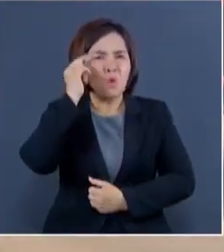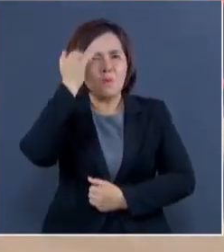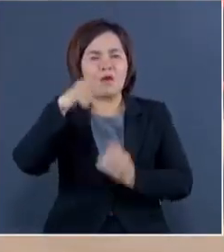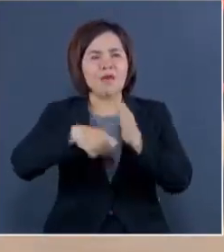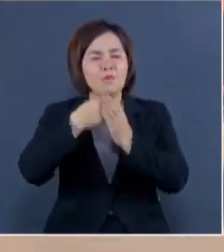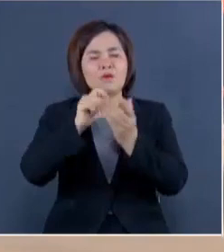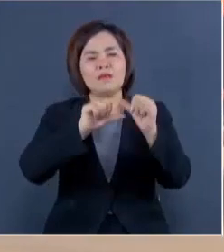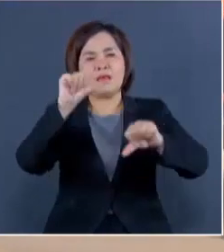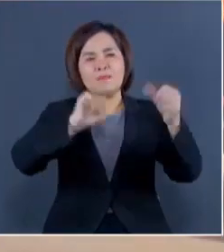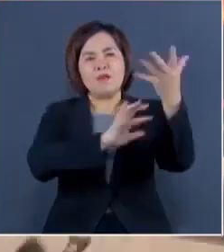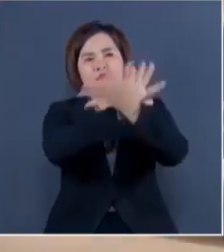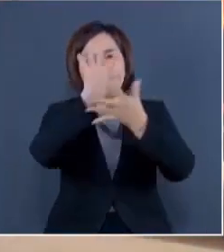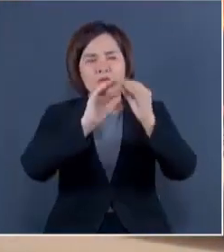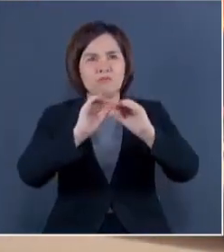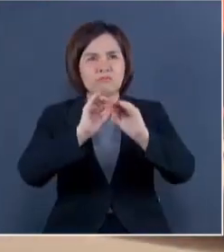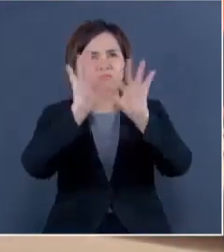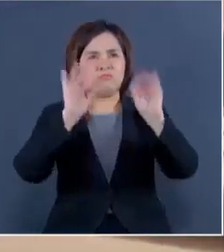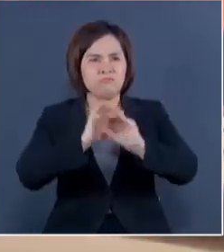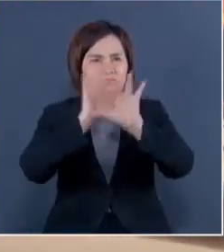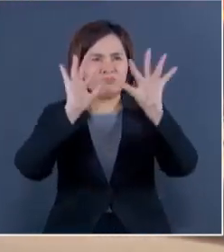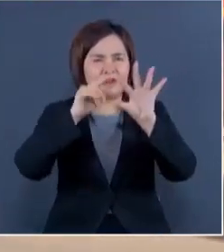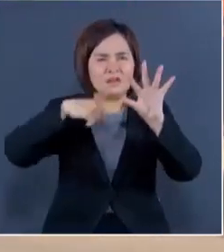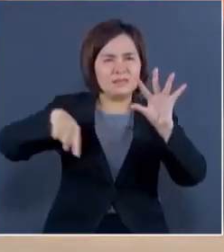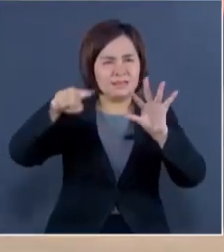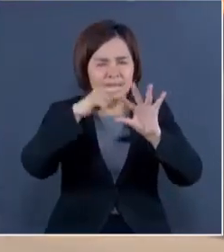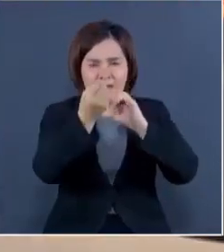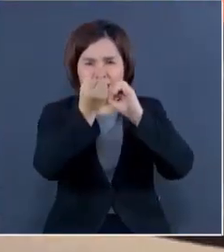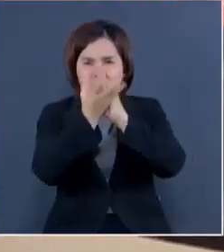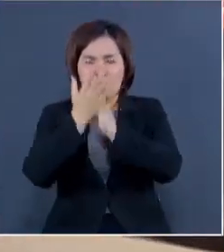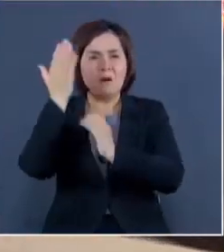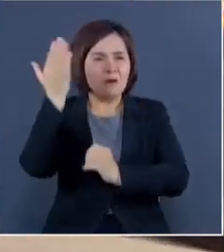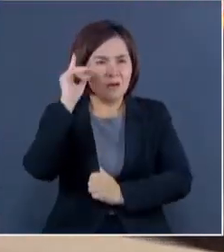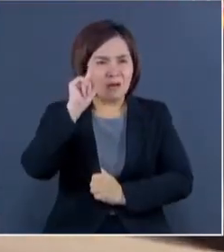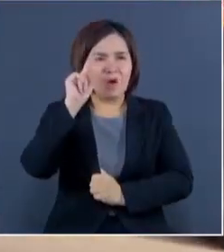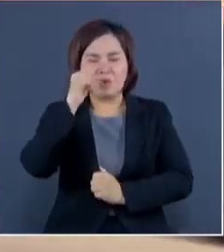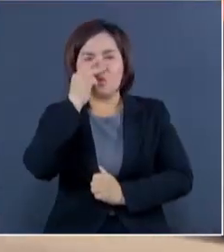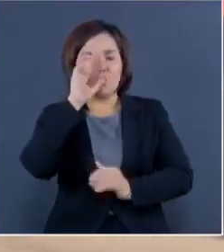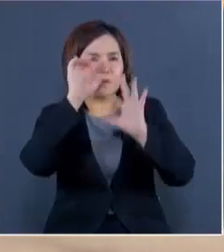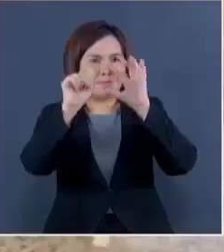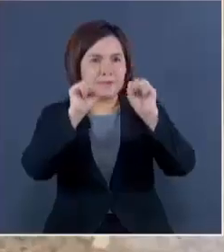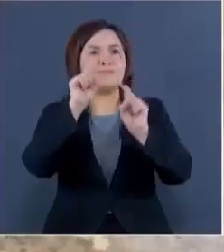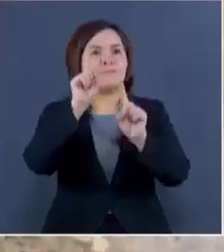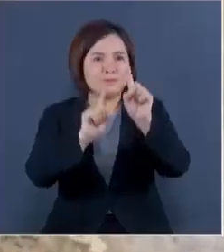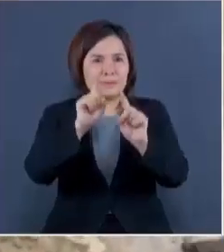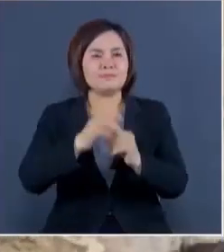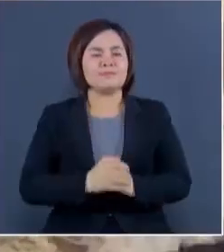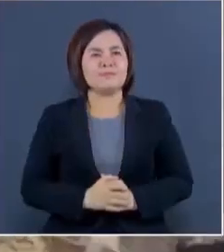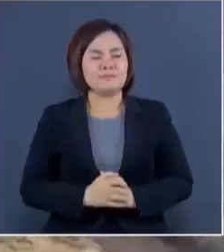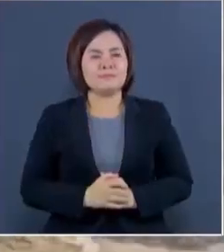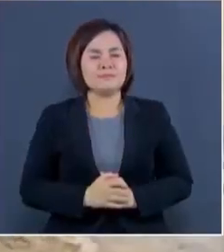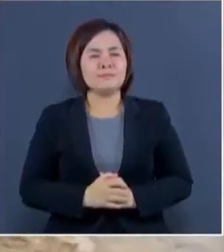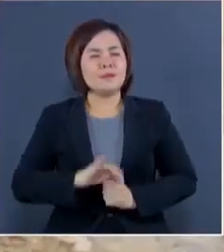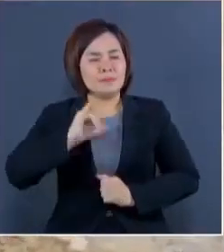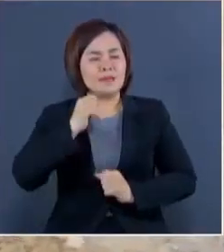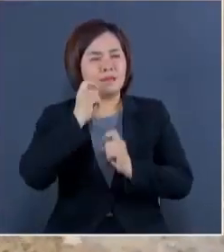คมีที่มันปนเปื้อนออกมาจากเหตุการณ์ในครั้งนี้ที่มันอาจจะคละคลุ้งอยู่ในอากาศเนี่ยมันปลอดภัยหรือเปล่า ค่ะ